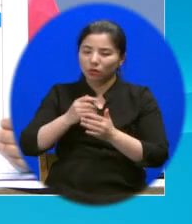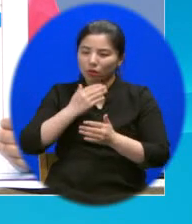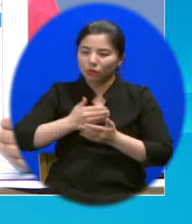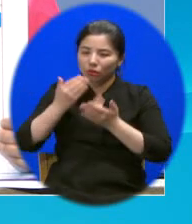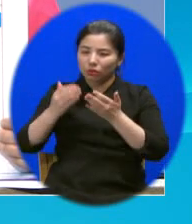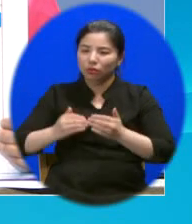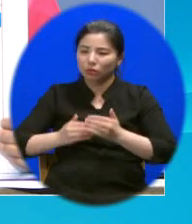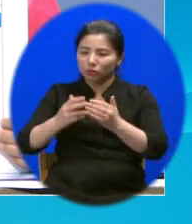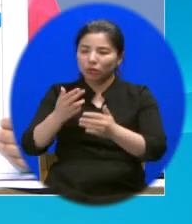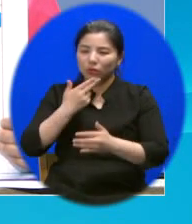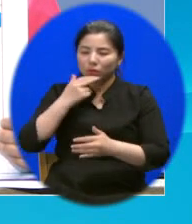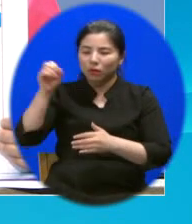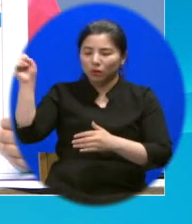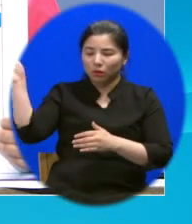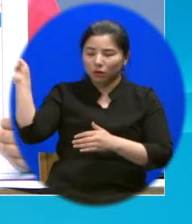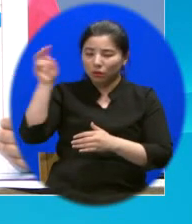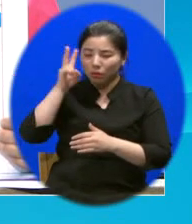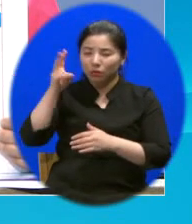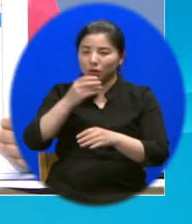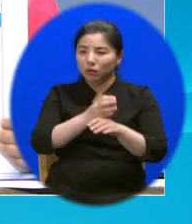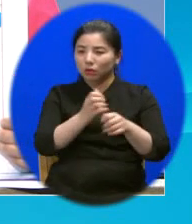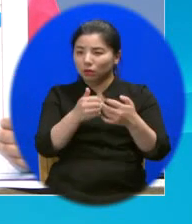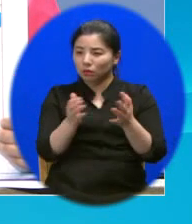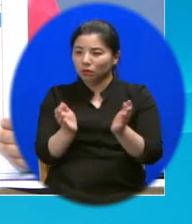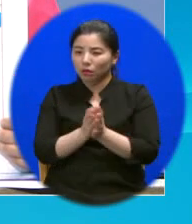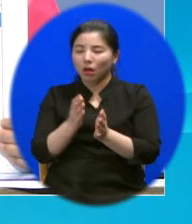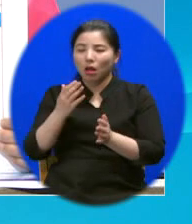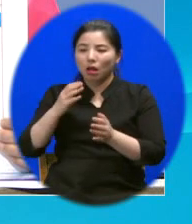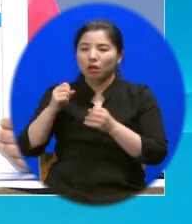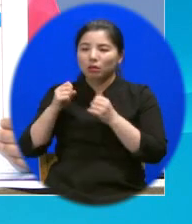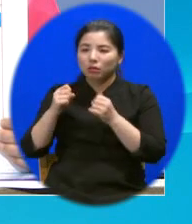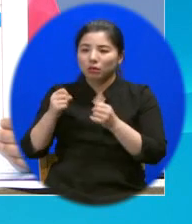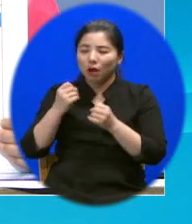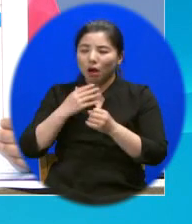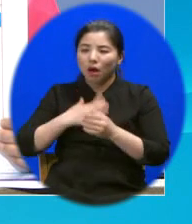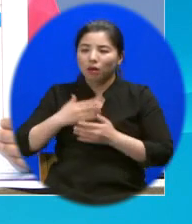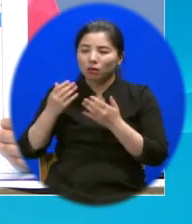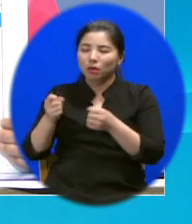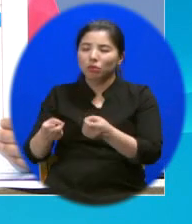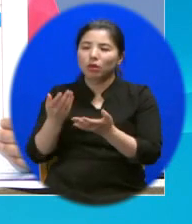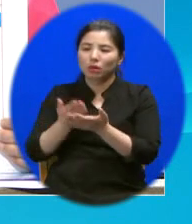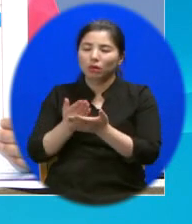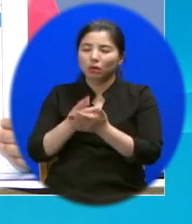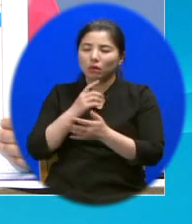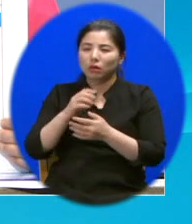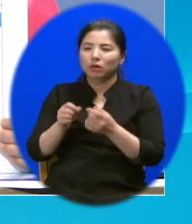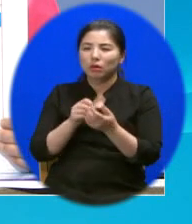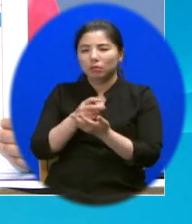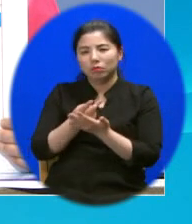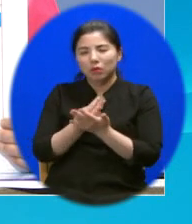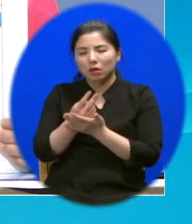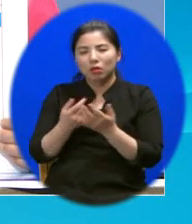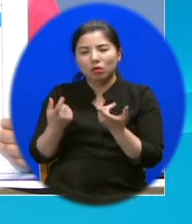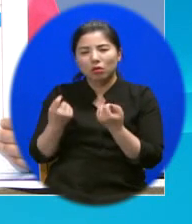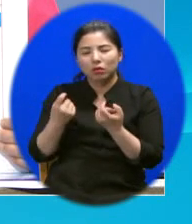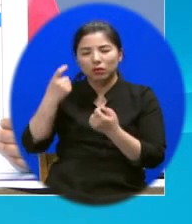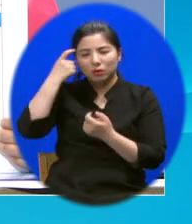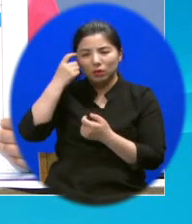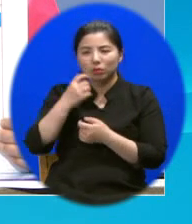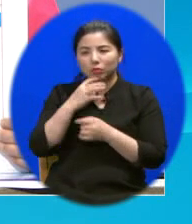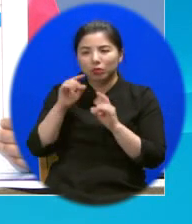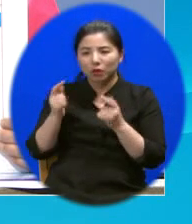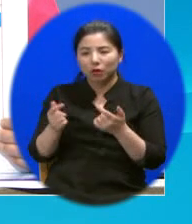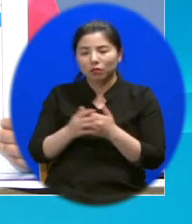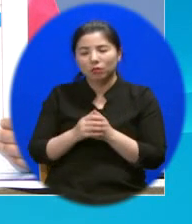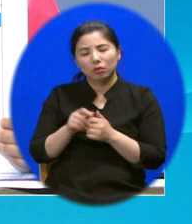없이 갑자기 상대 당 후보 한테 자기 할일 기회를 달라고 때 쓰는 게 뭐 밖에 안되지 않냐 그렇게 저는 생각을 했을 뿐만 아니라